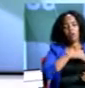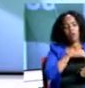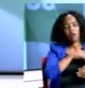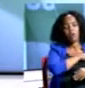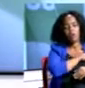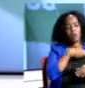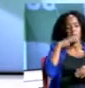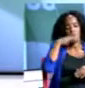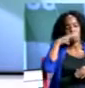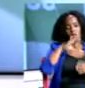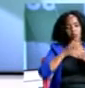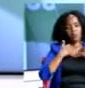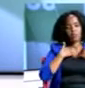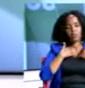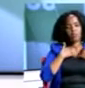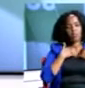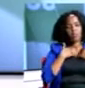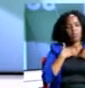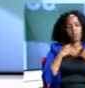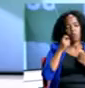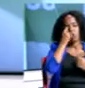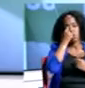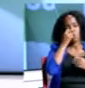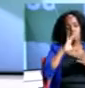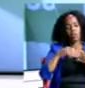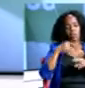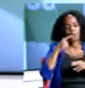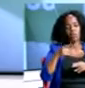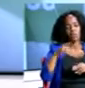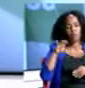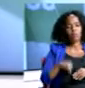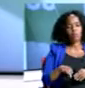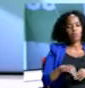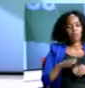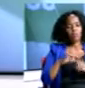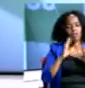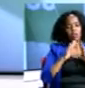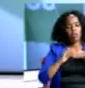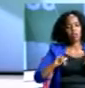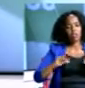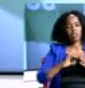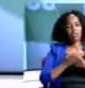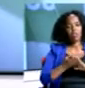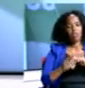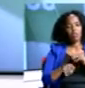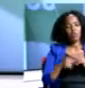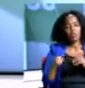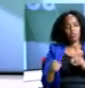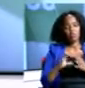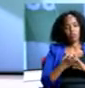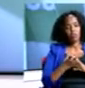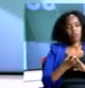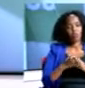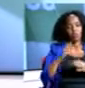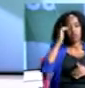fudani gar sentari kana fidani qoranno geggesu fechu qoranno sombur godate yonni nagate garummatat devisu yonna